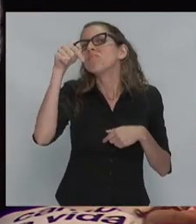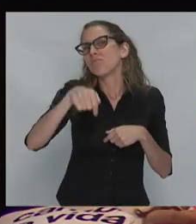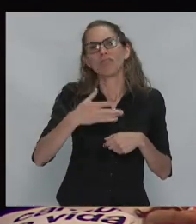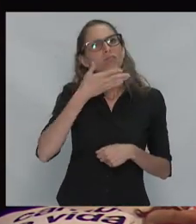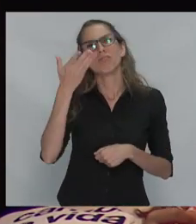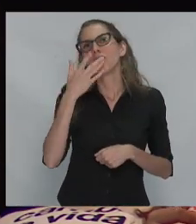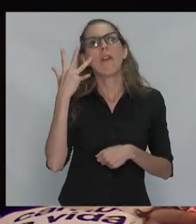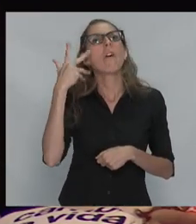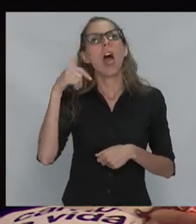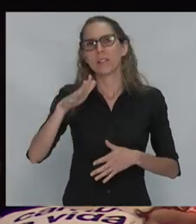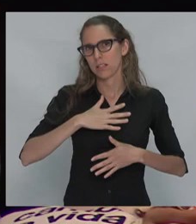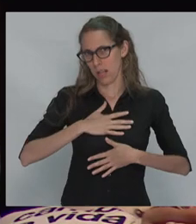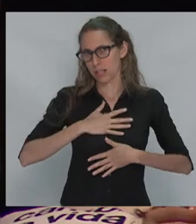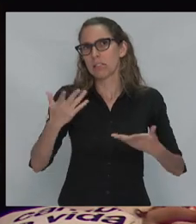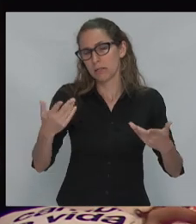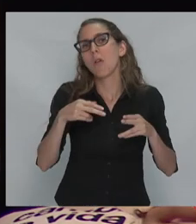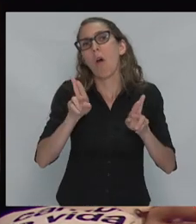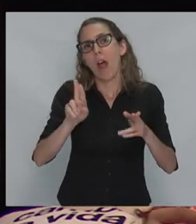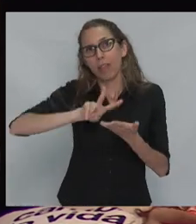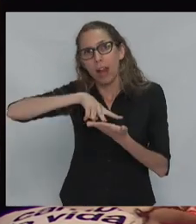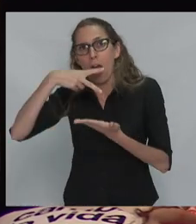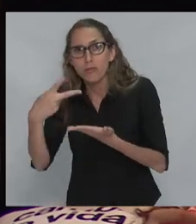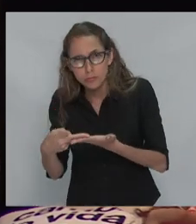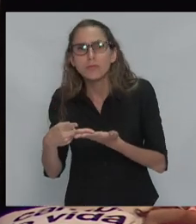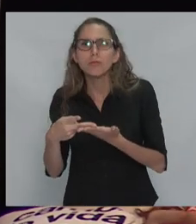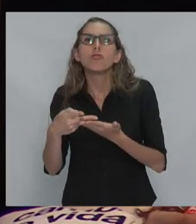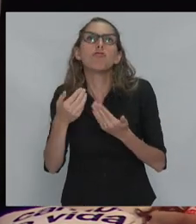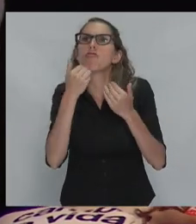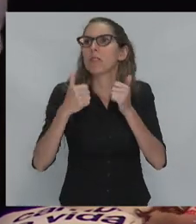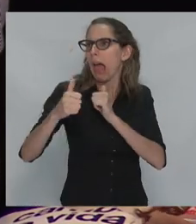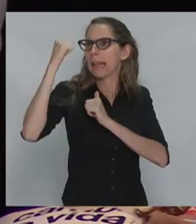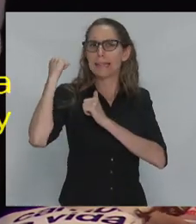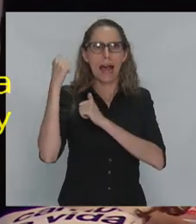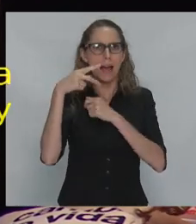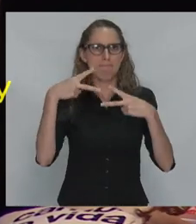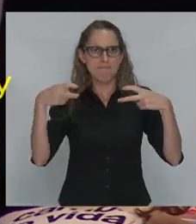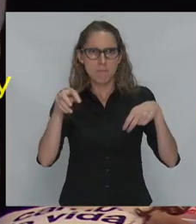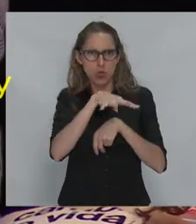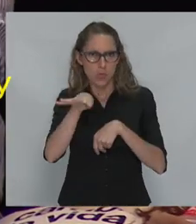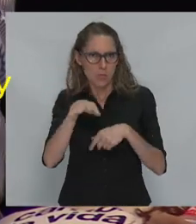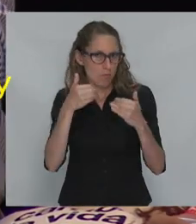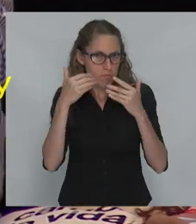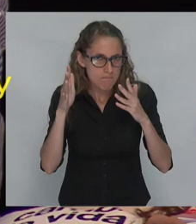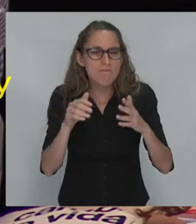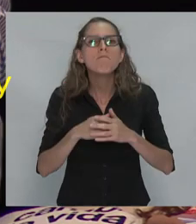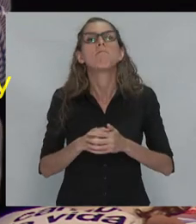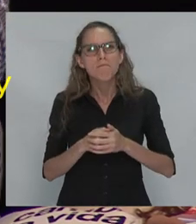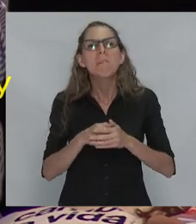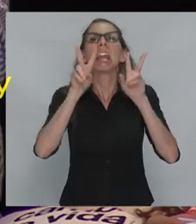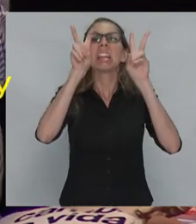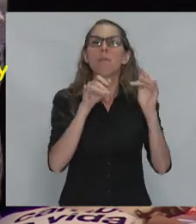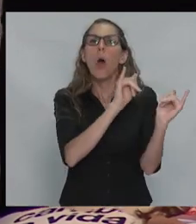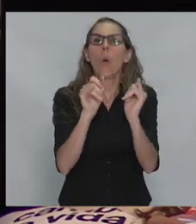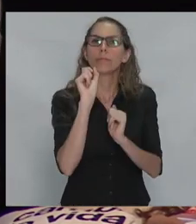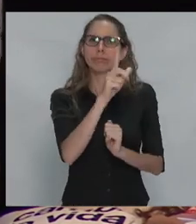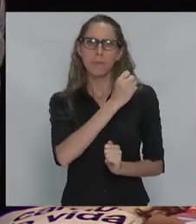la traduction qui va passer derrière moi. Le sujet de la jeunesse palestinienne, plus